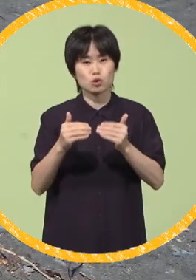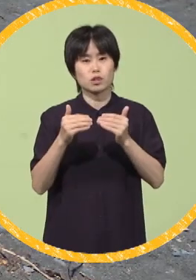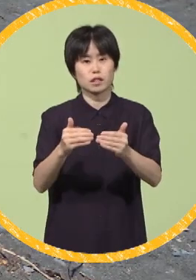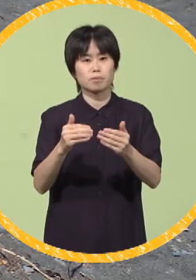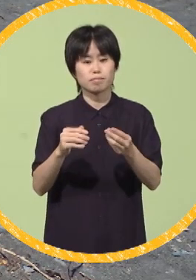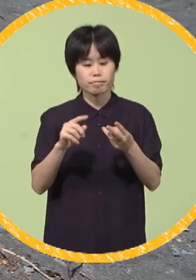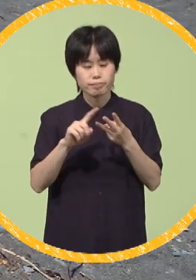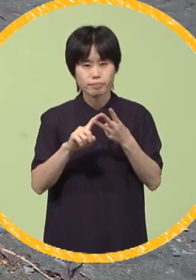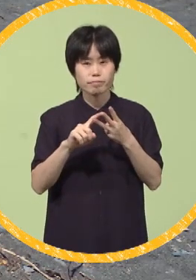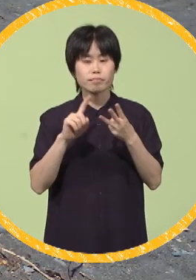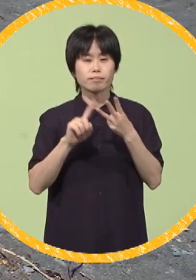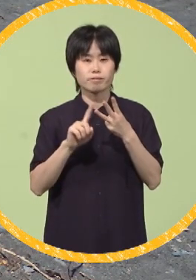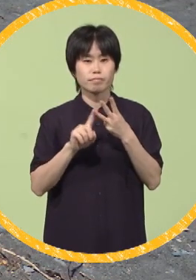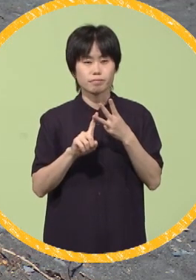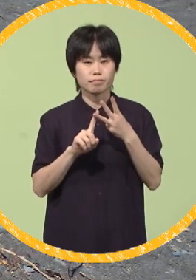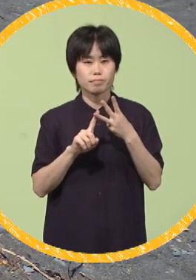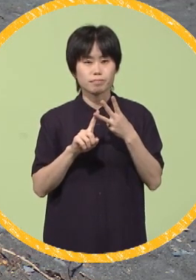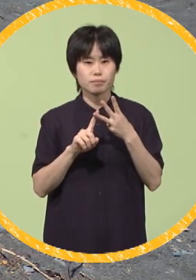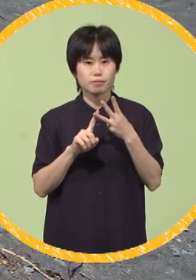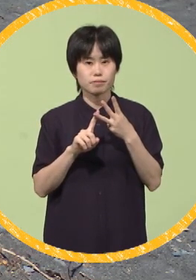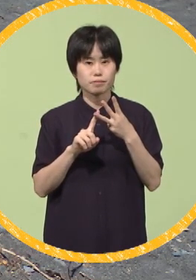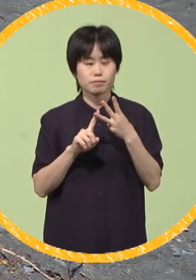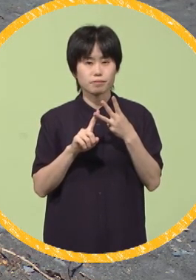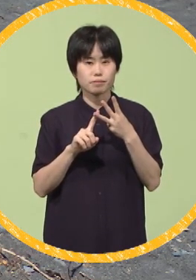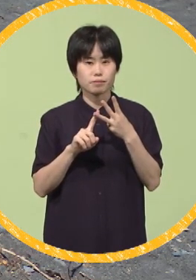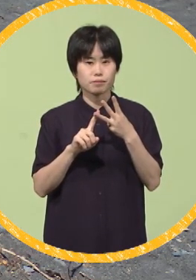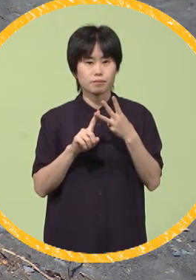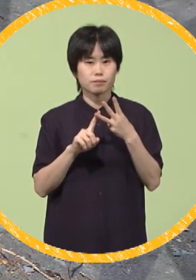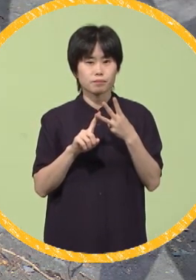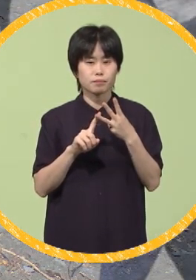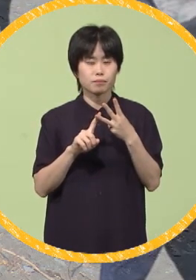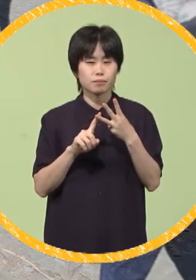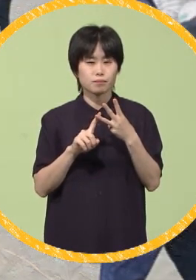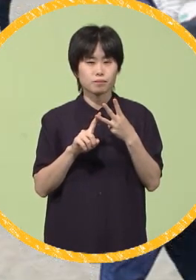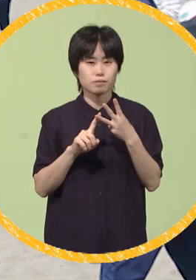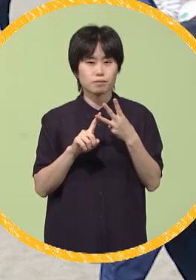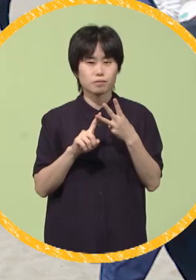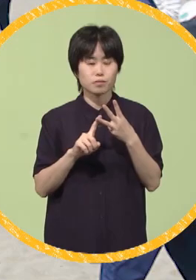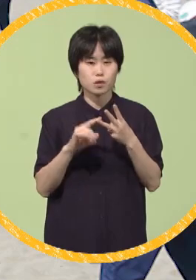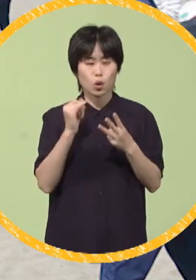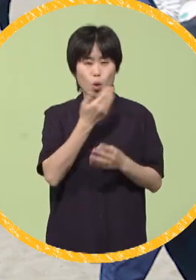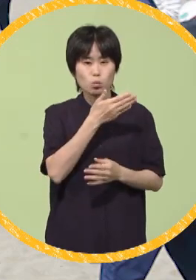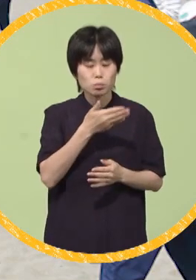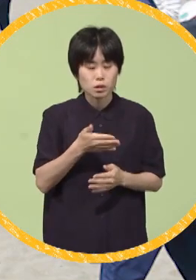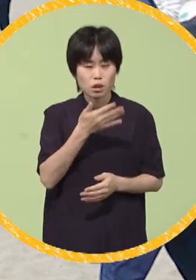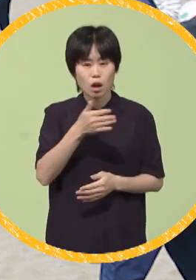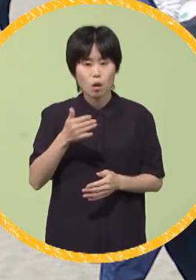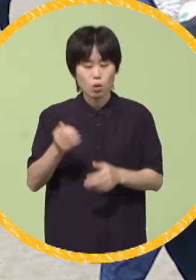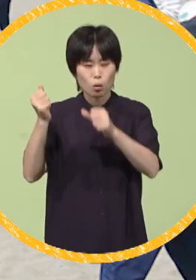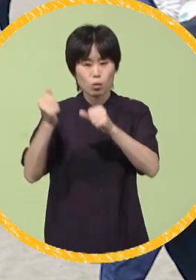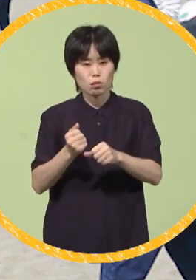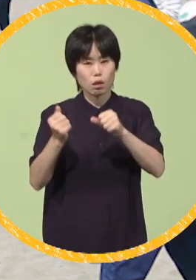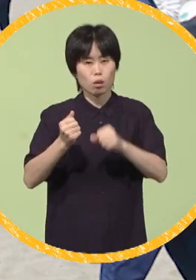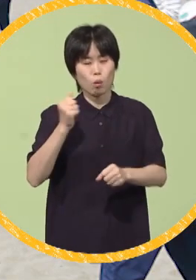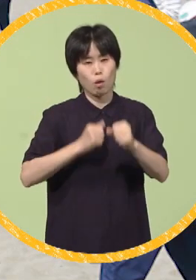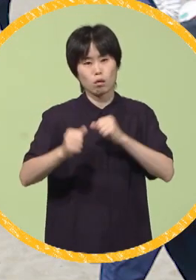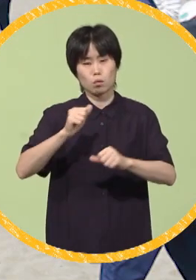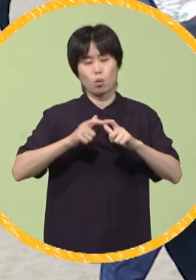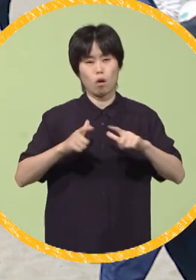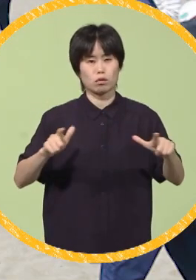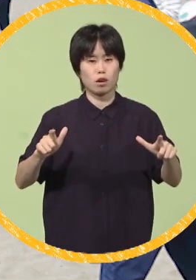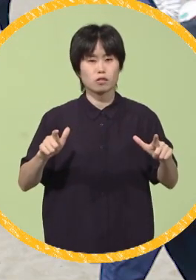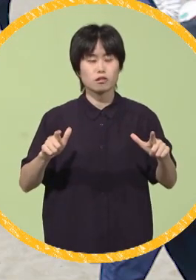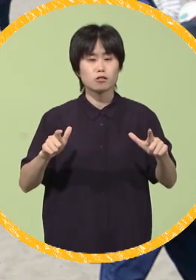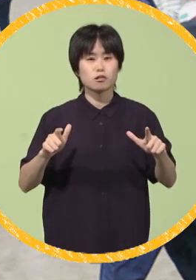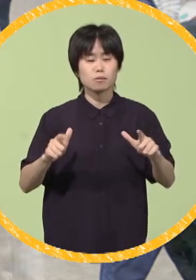です。 あ、なるほど。で2つ、そして3つ目は、 はい、3つ目がですね、海や河川での清掃活動の拡大、